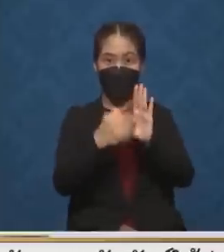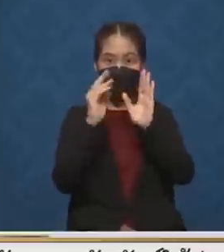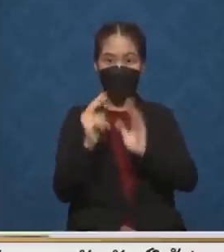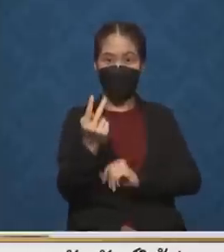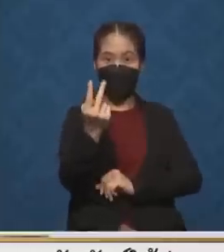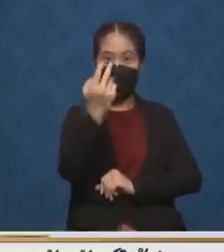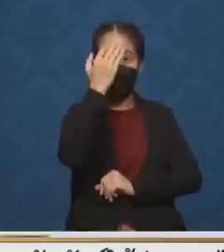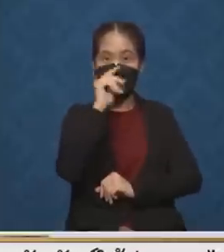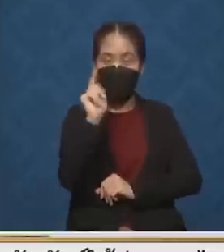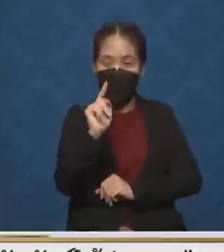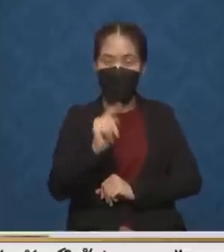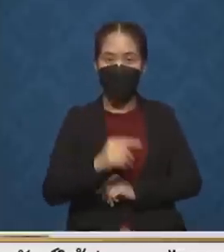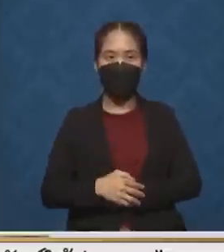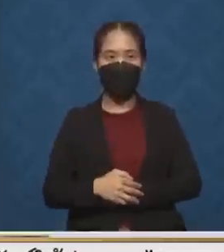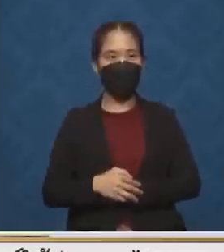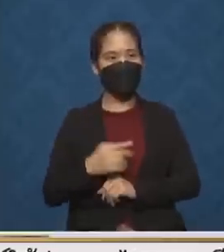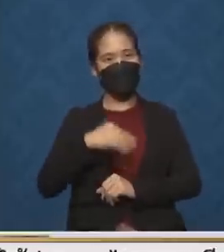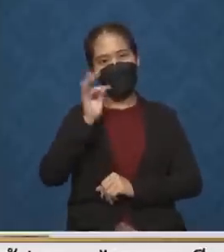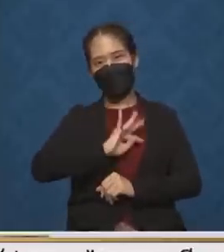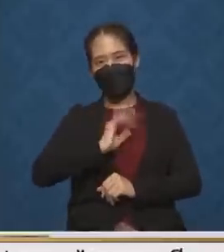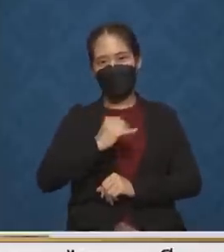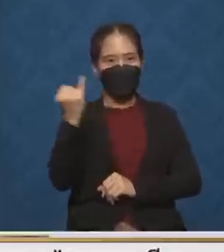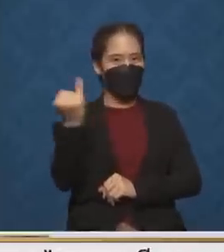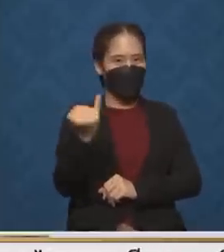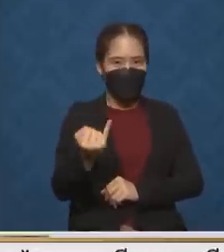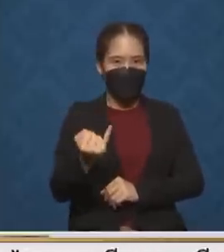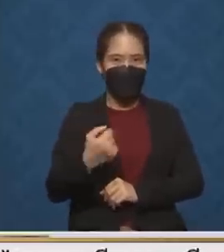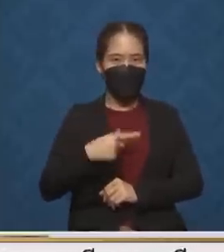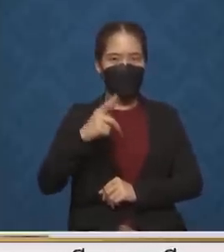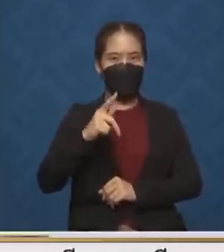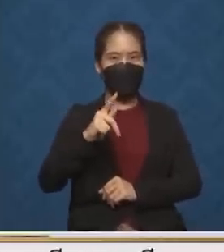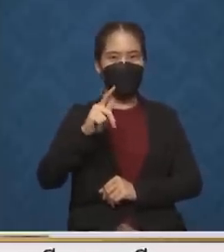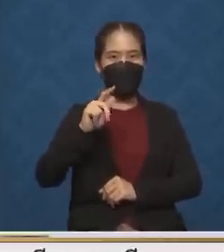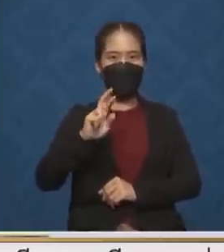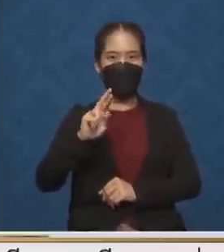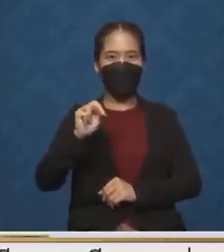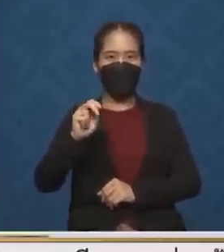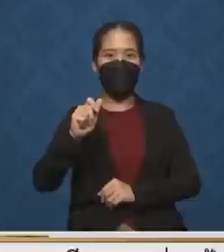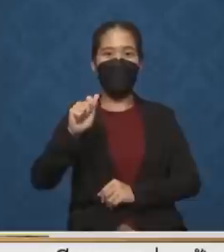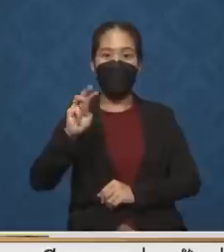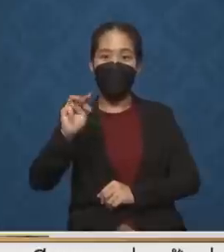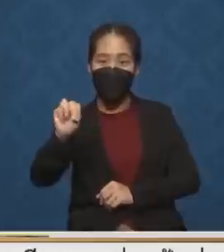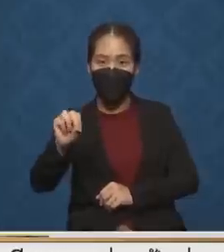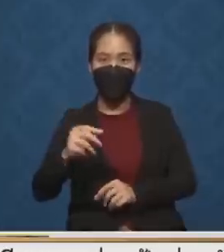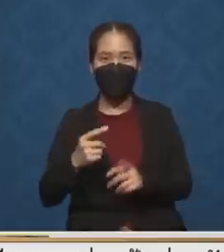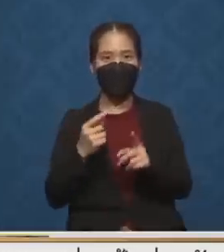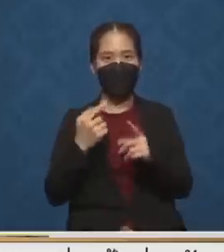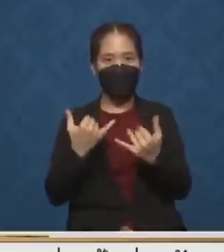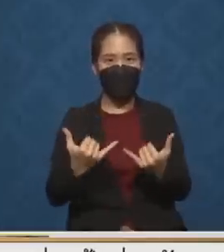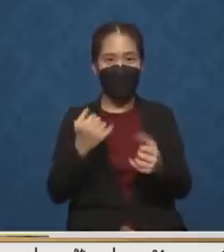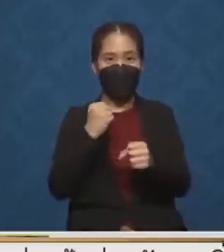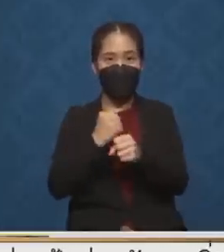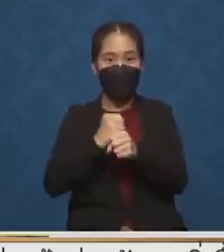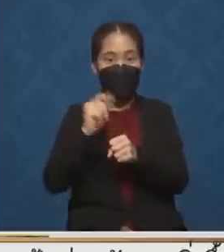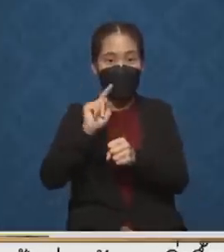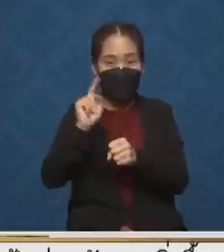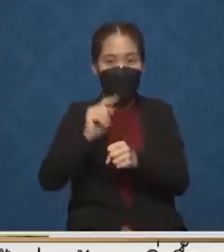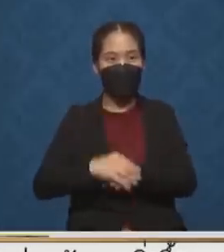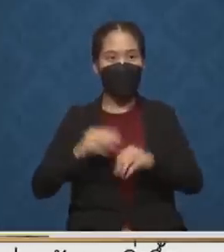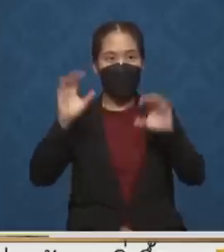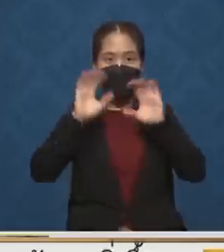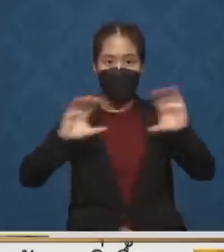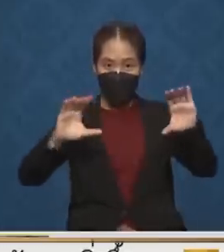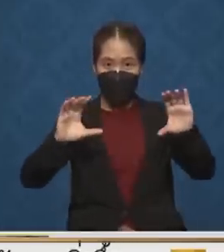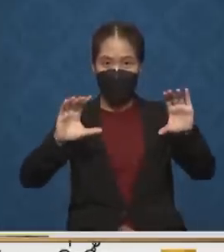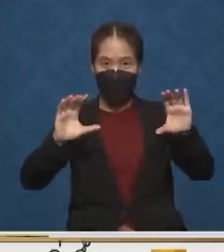คือความเรวร้ายที่กอรมนอร์กำลังจัผสมโรงกันกับรัฐบาลท